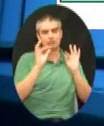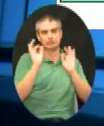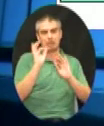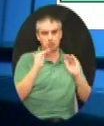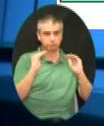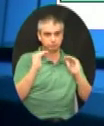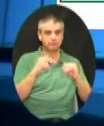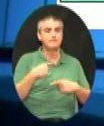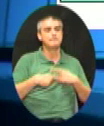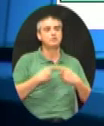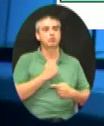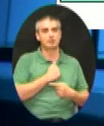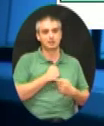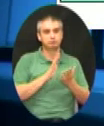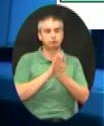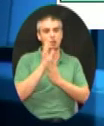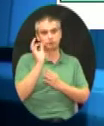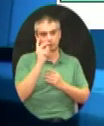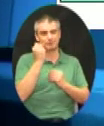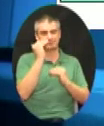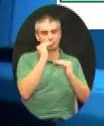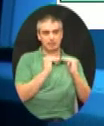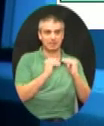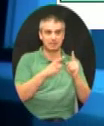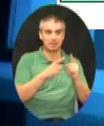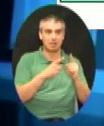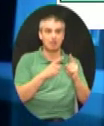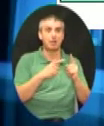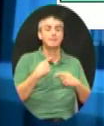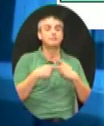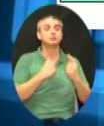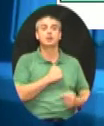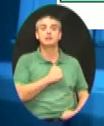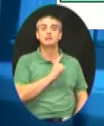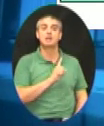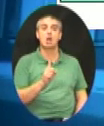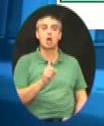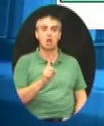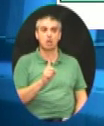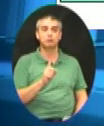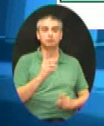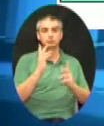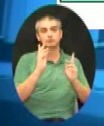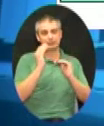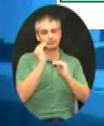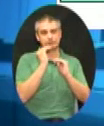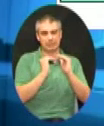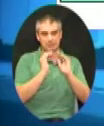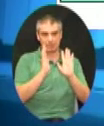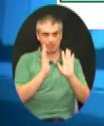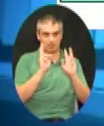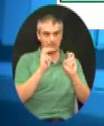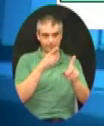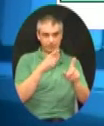10%, מסורתיים דתיים 13%, אפילו יש ירידה קלה. מסורתי לא דתי, יש ירידה גם